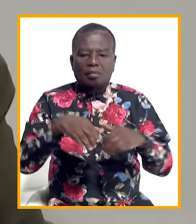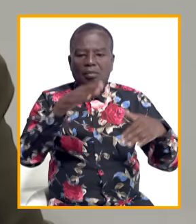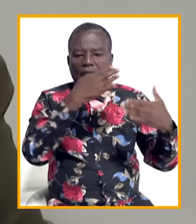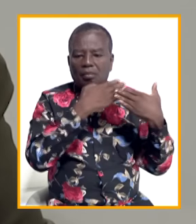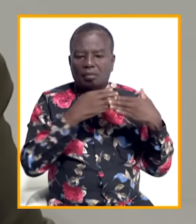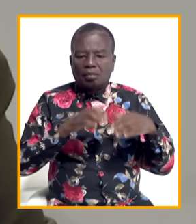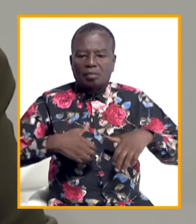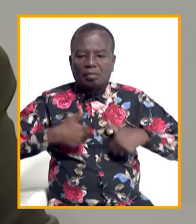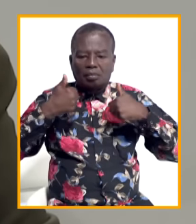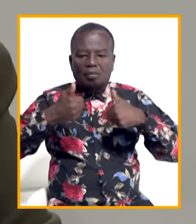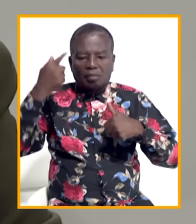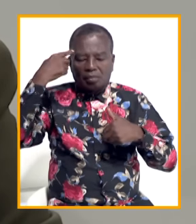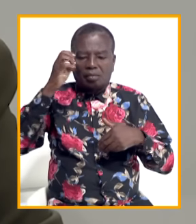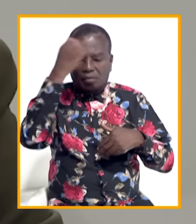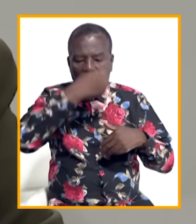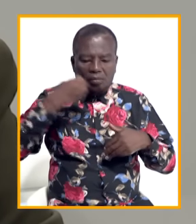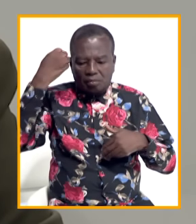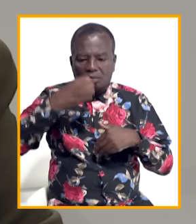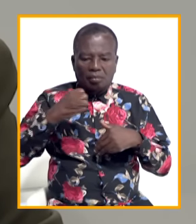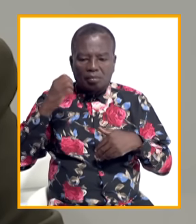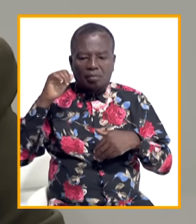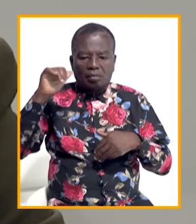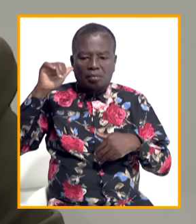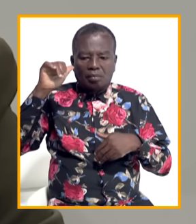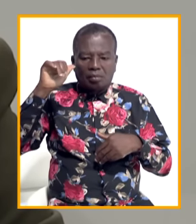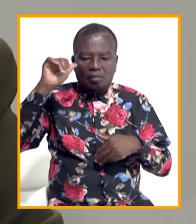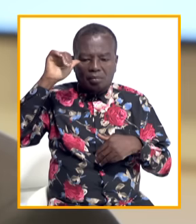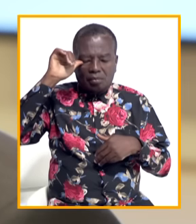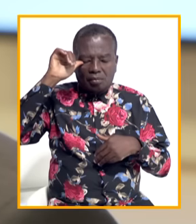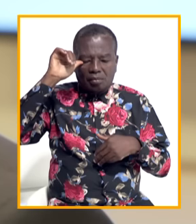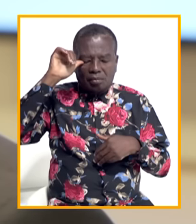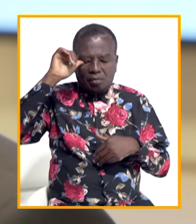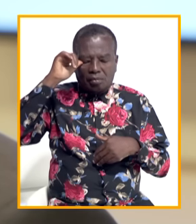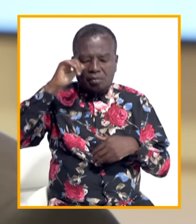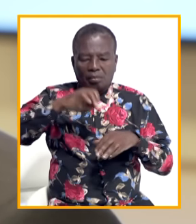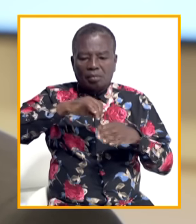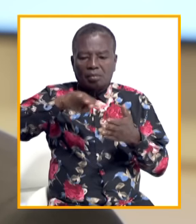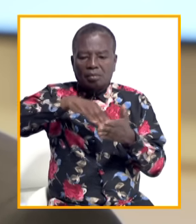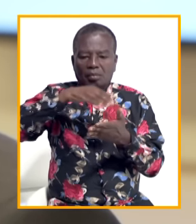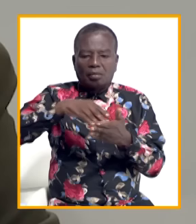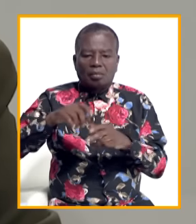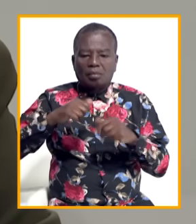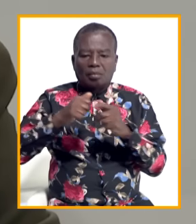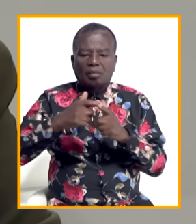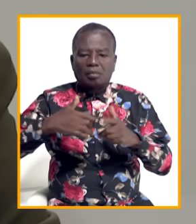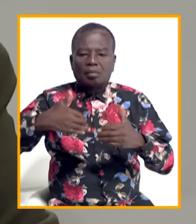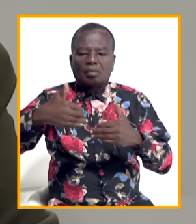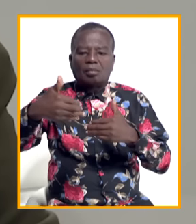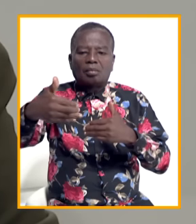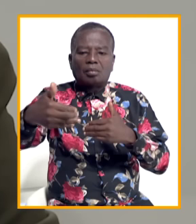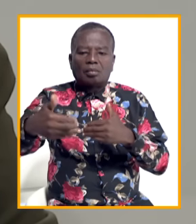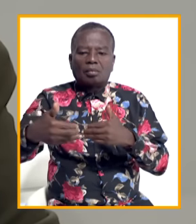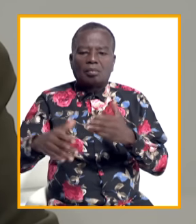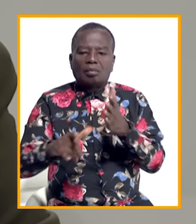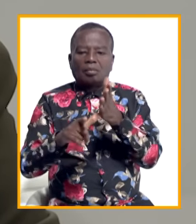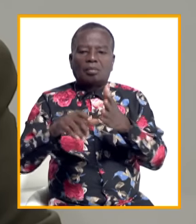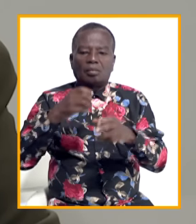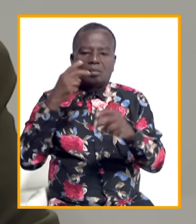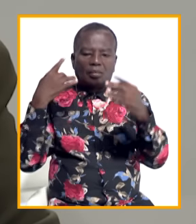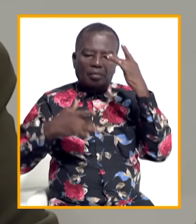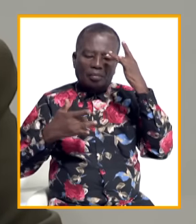de la santé pour l'Europe, l'Asie centrale, autour d'une question majeure, comment étendre l'assurance maladie aux